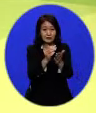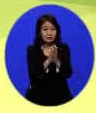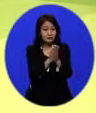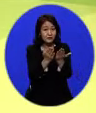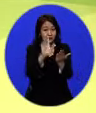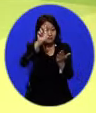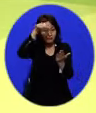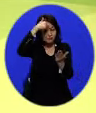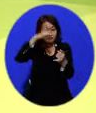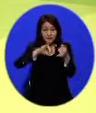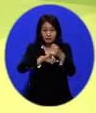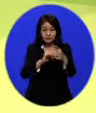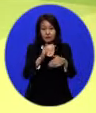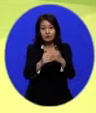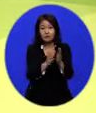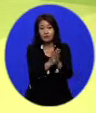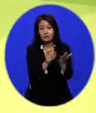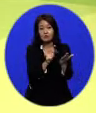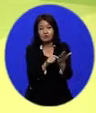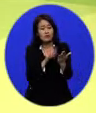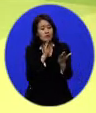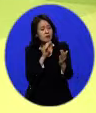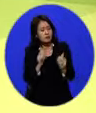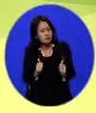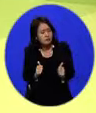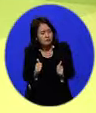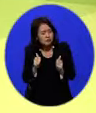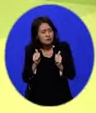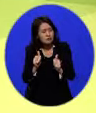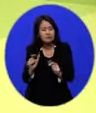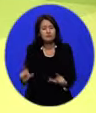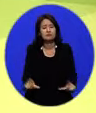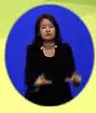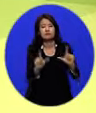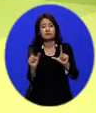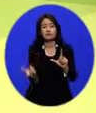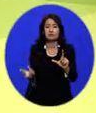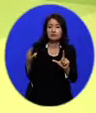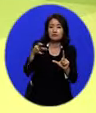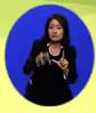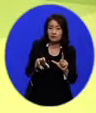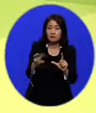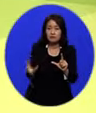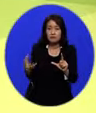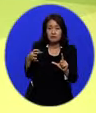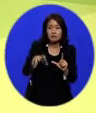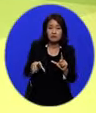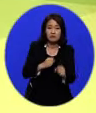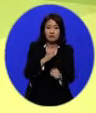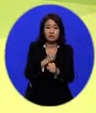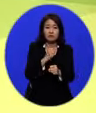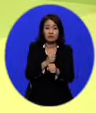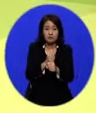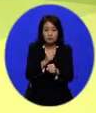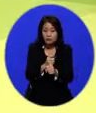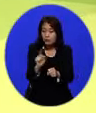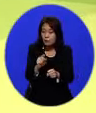구약 성경, 토라를 가지고 열심히 생활에 접목해서 토론해서 만들어 놓은 것이